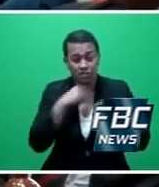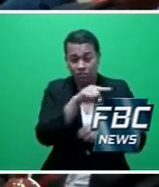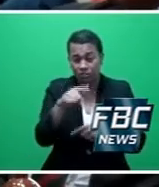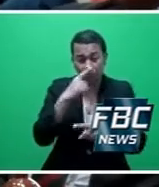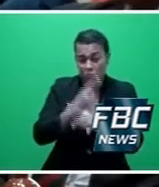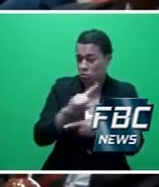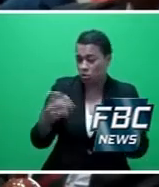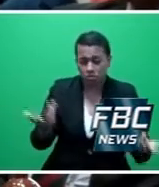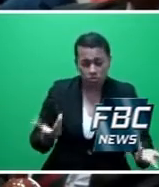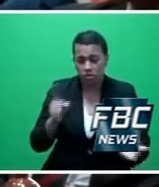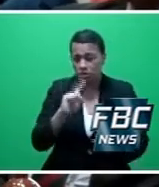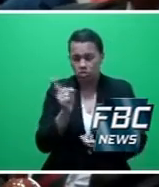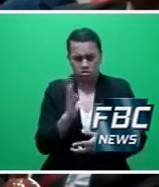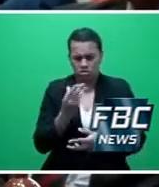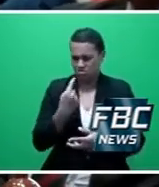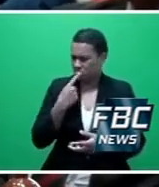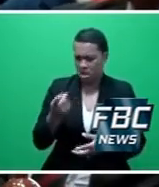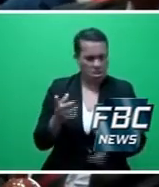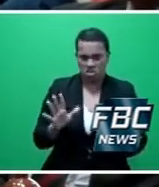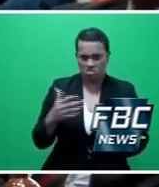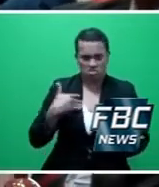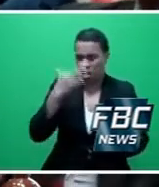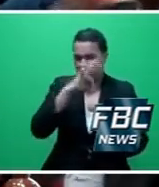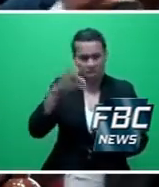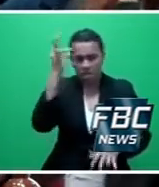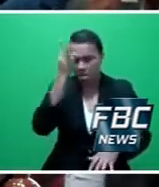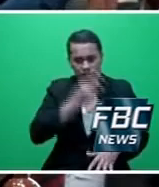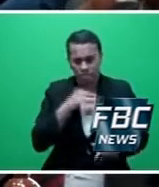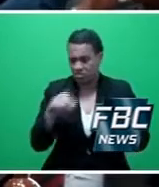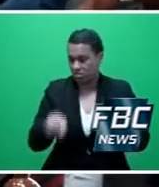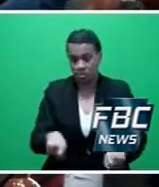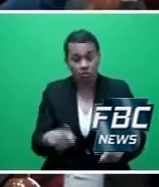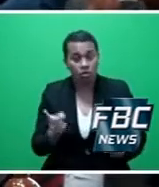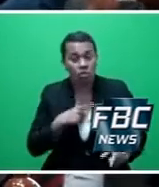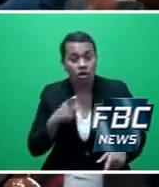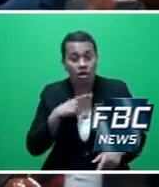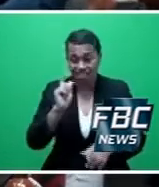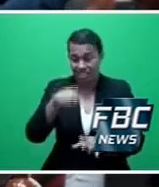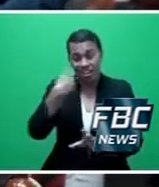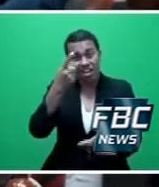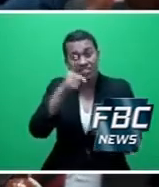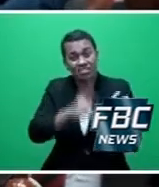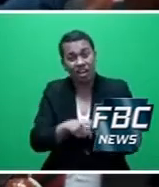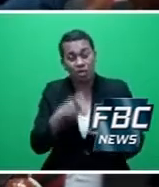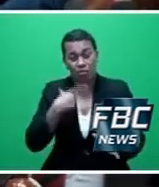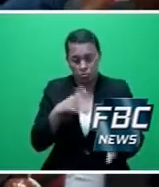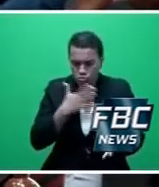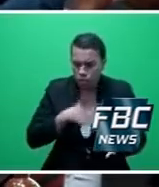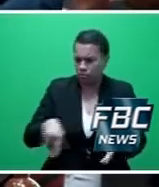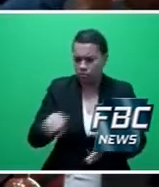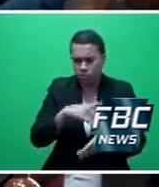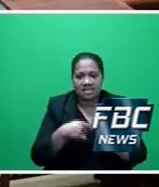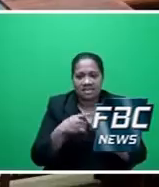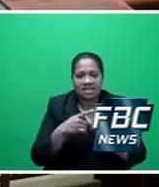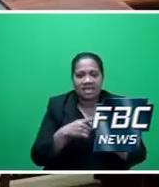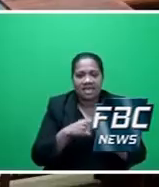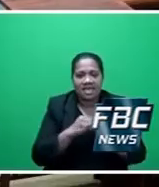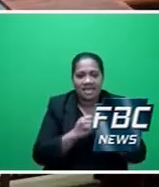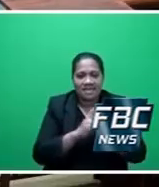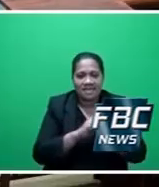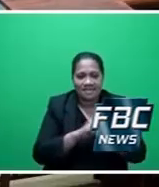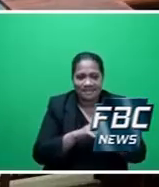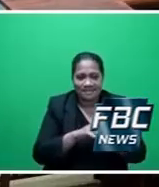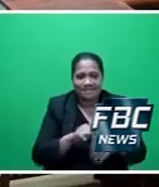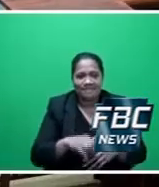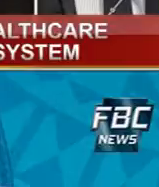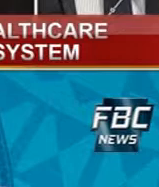na bilion dola. Na maki menangay solia na nonay tukutuku o Aya Said Kayum na minista ni labo e na muni